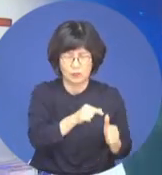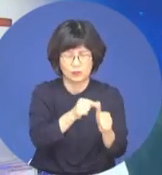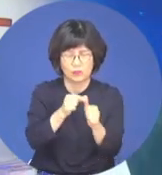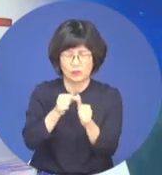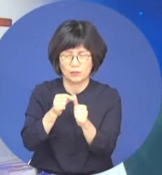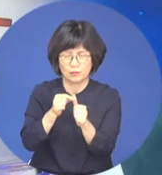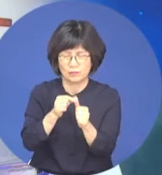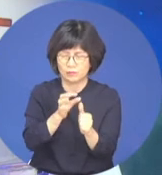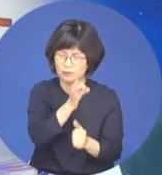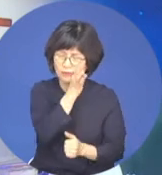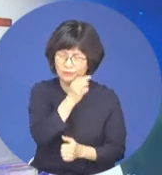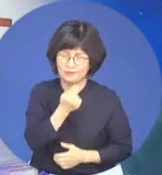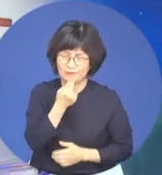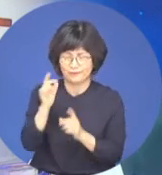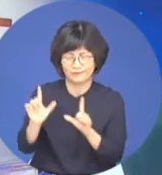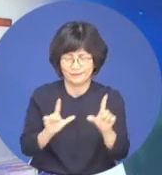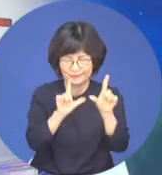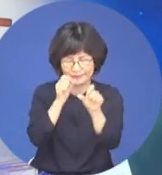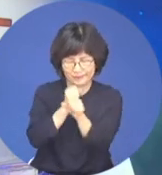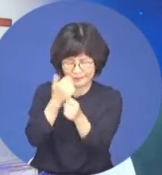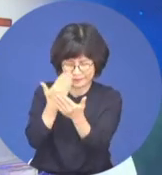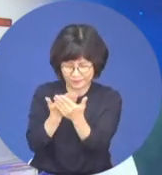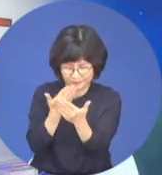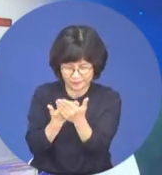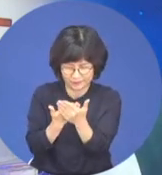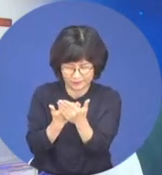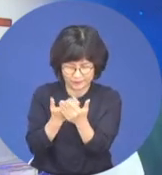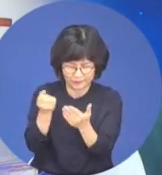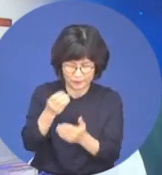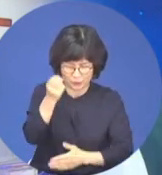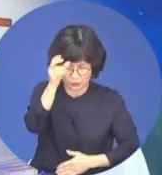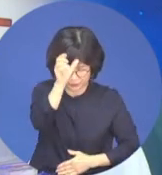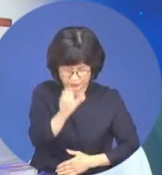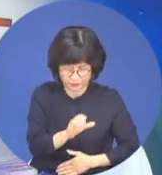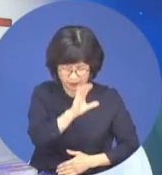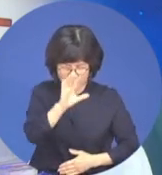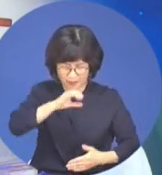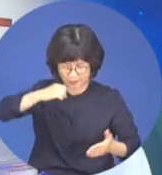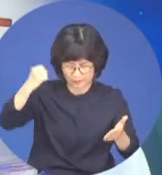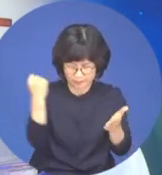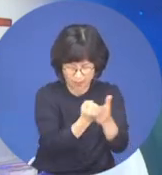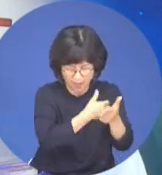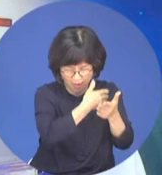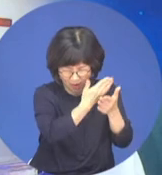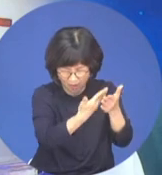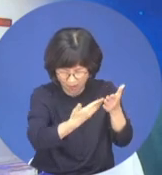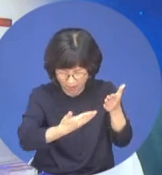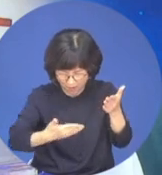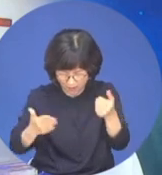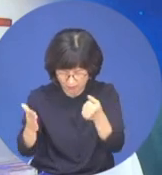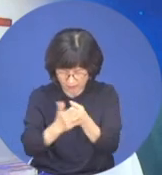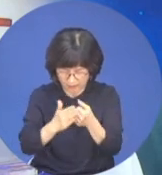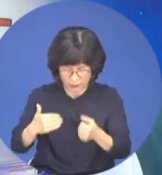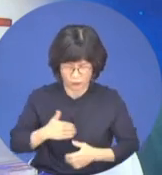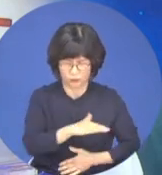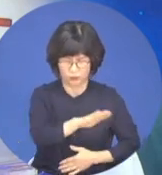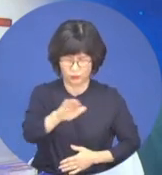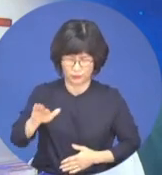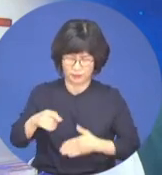주옵소서. 또한 십자가에 물과 피를 다 흘려 주셨기에 저희들은 마음을